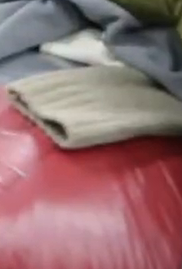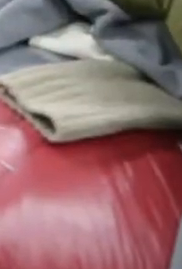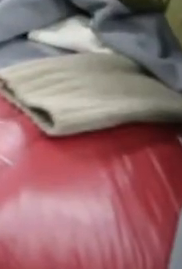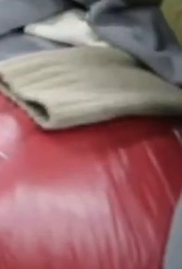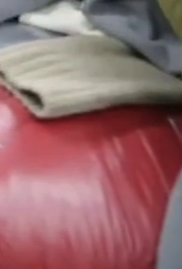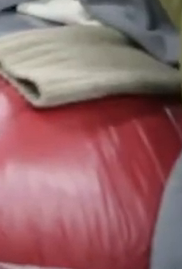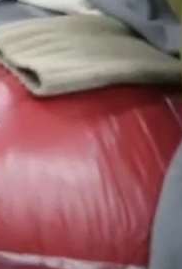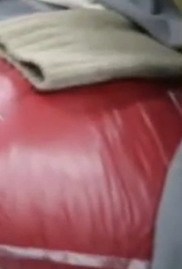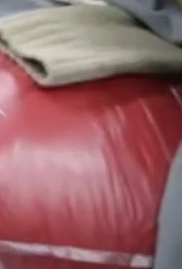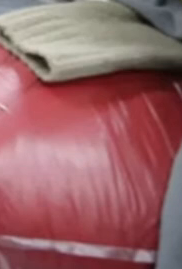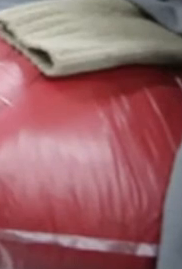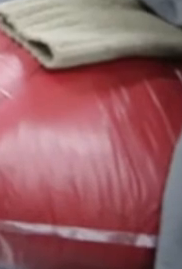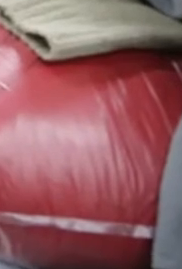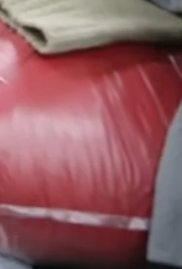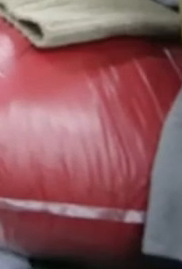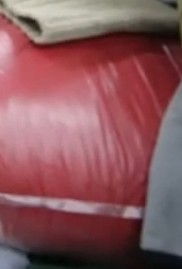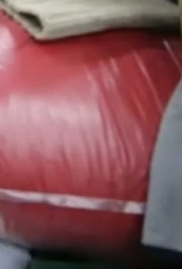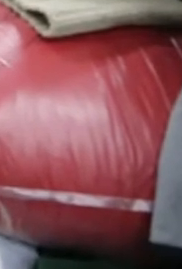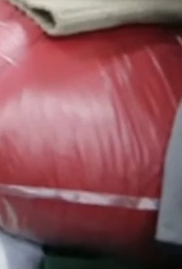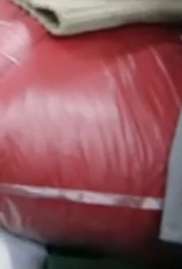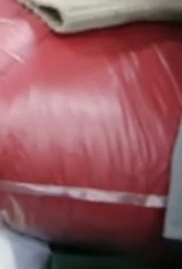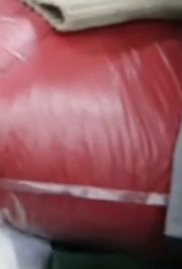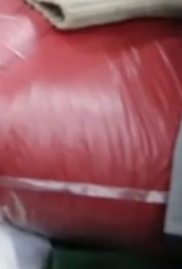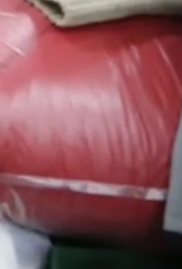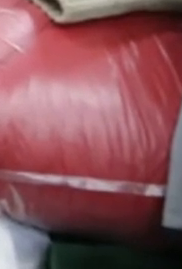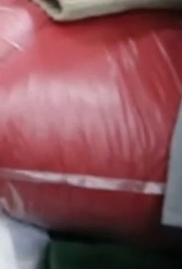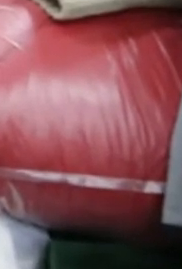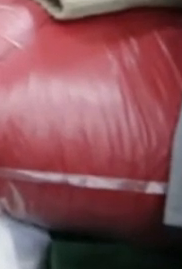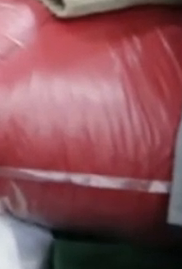3,000원짜리 넘치려고 그래요. 네.